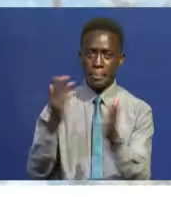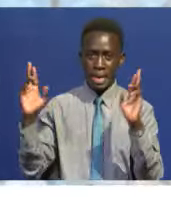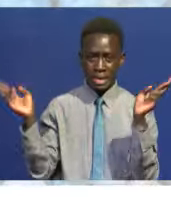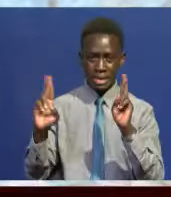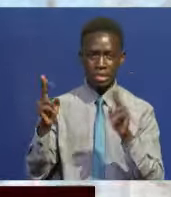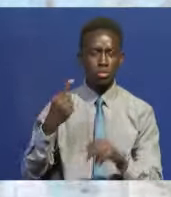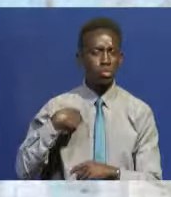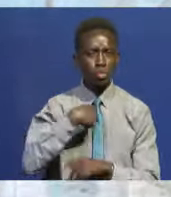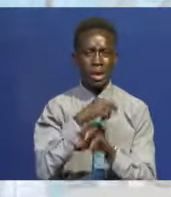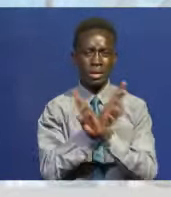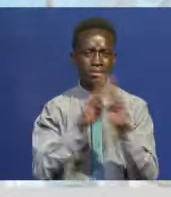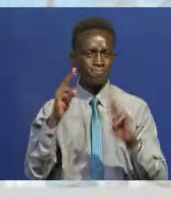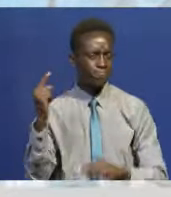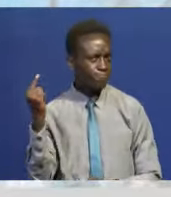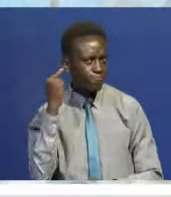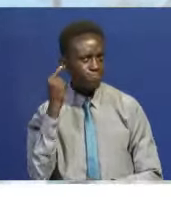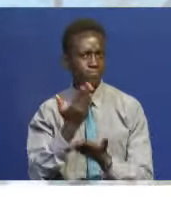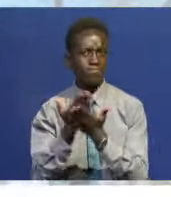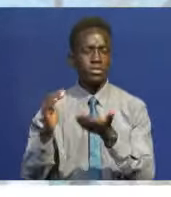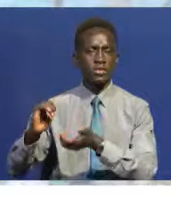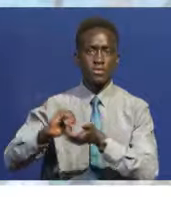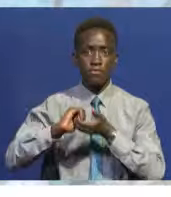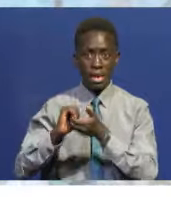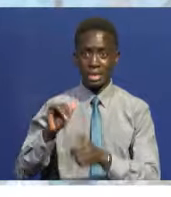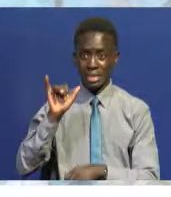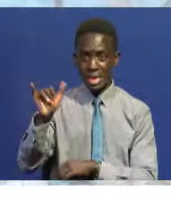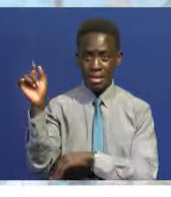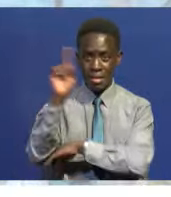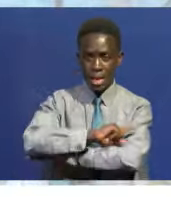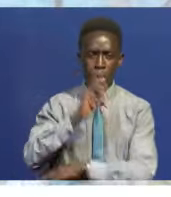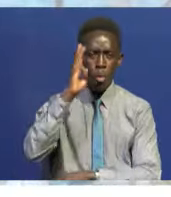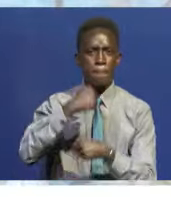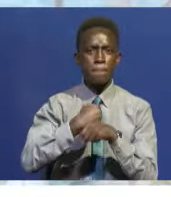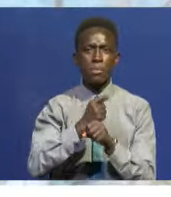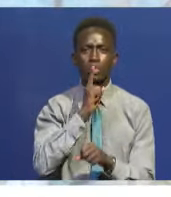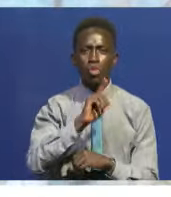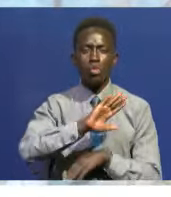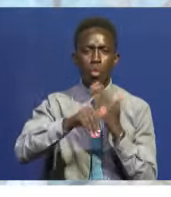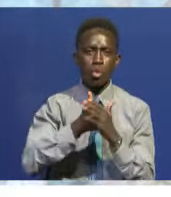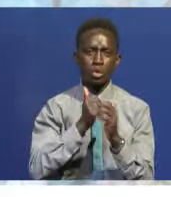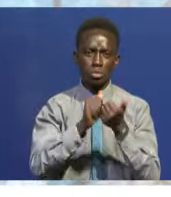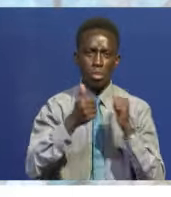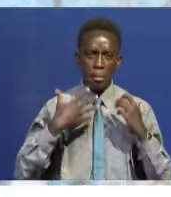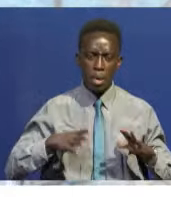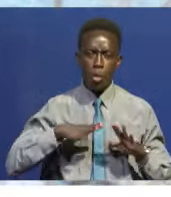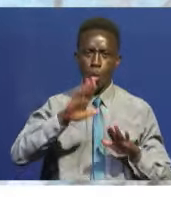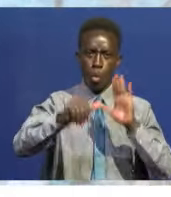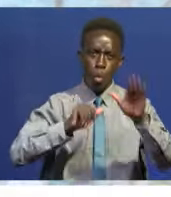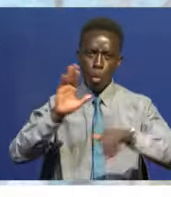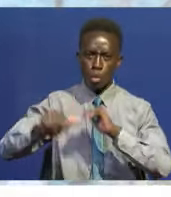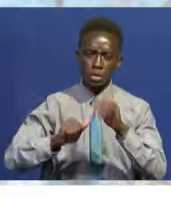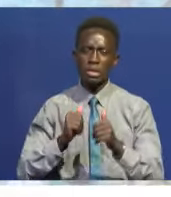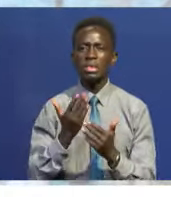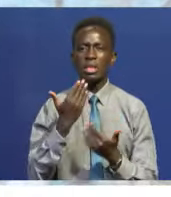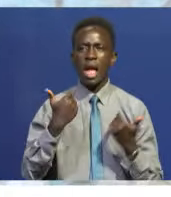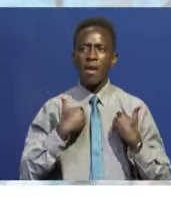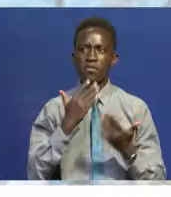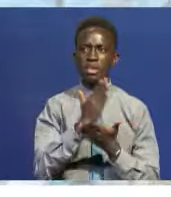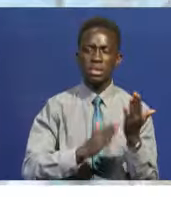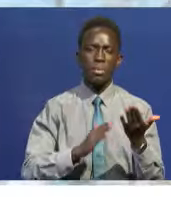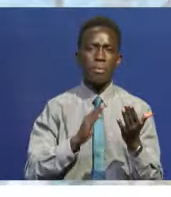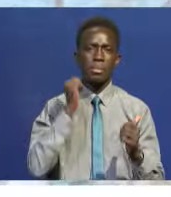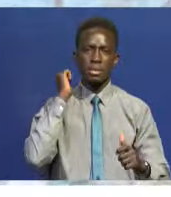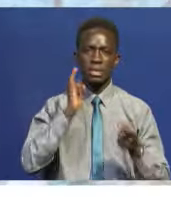tutawasikiza federation, na pia siku hiyo nitahakikisha tumeita hawa wanariadha wenyewe, the athletes who participate,